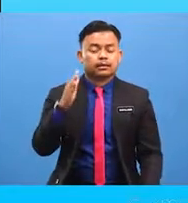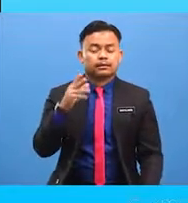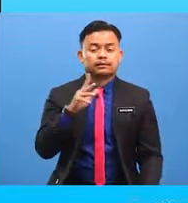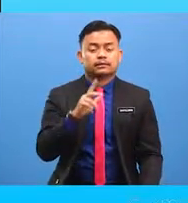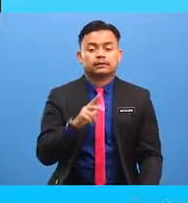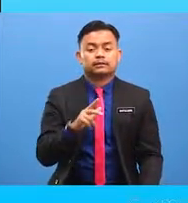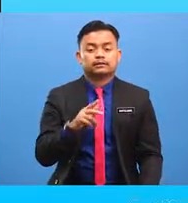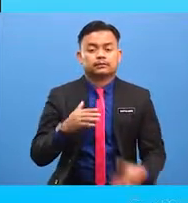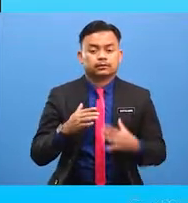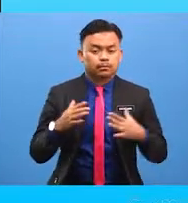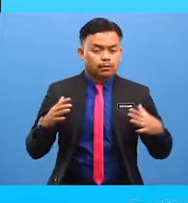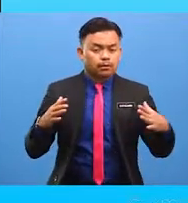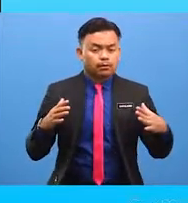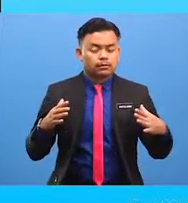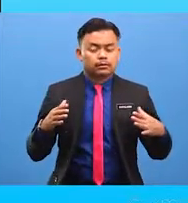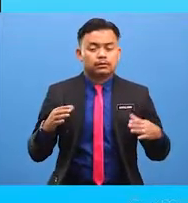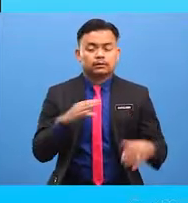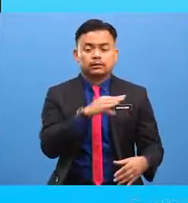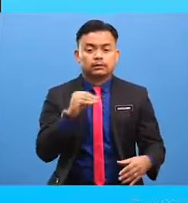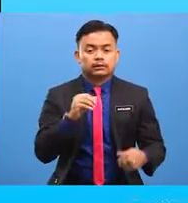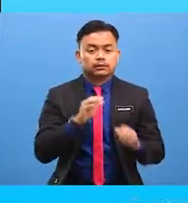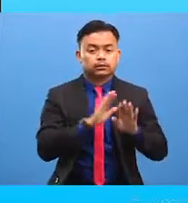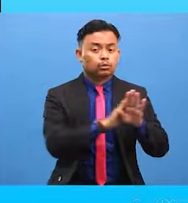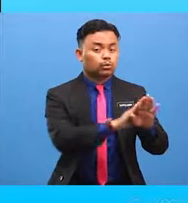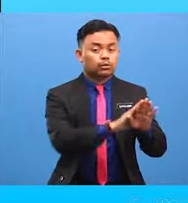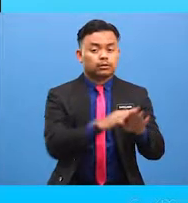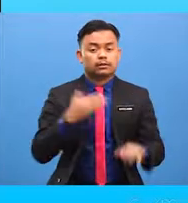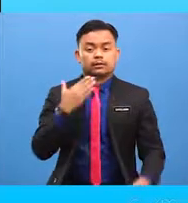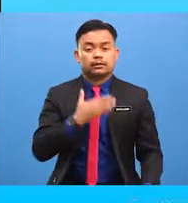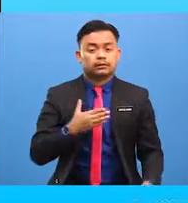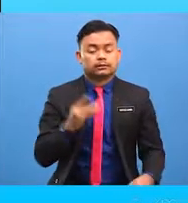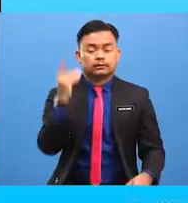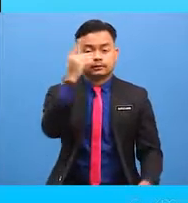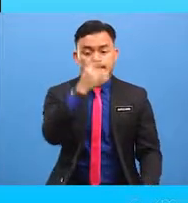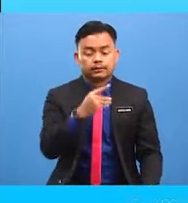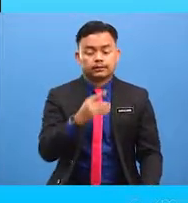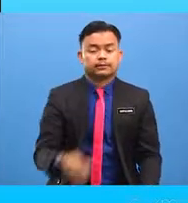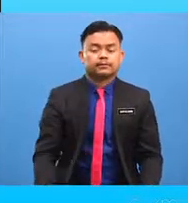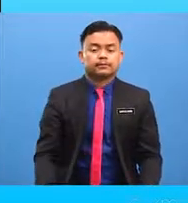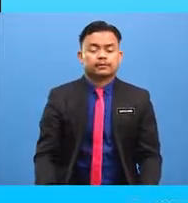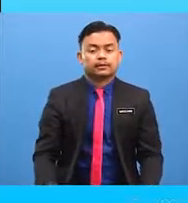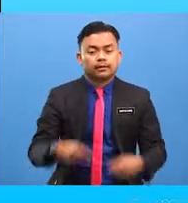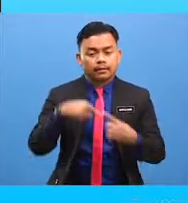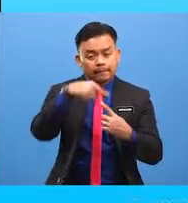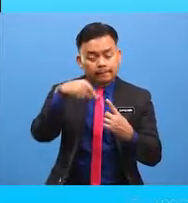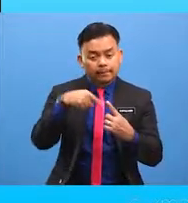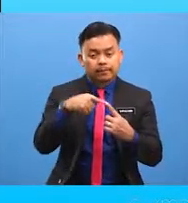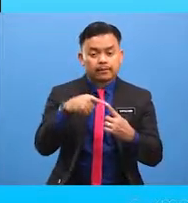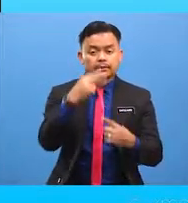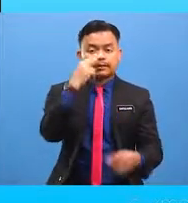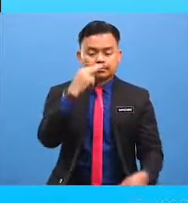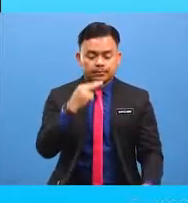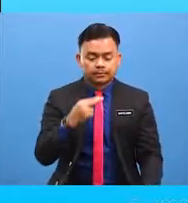ke hadapan. Apabila kita menghembus nafas pula, paru-paru kita akan mengempis dan